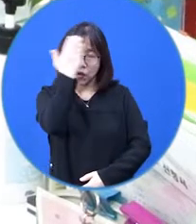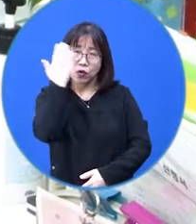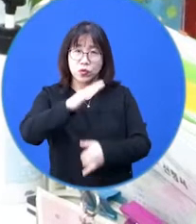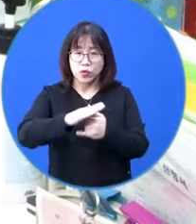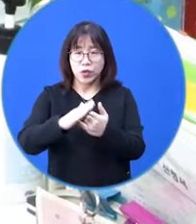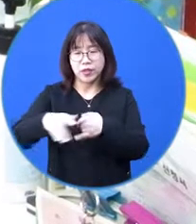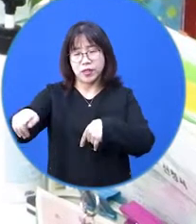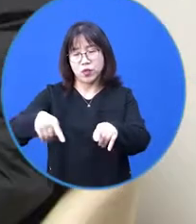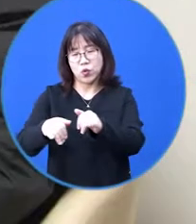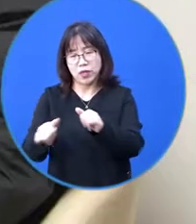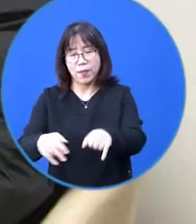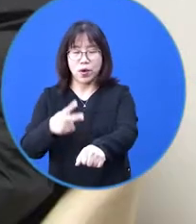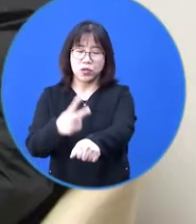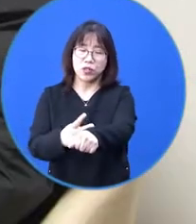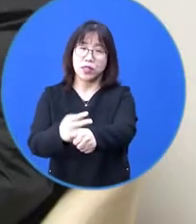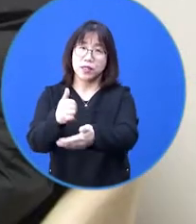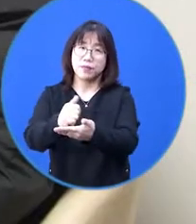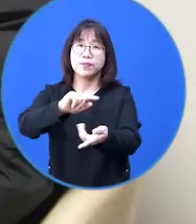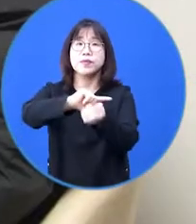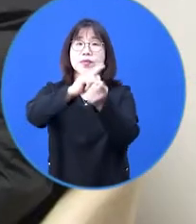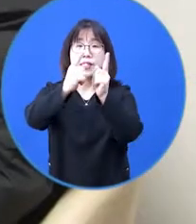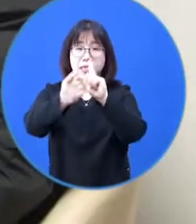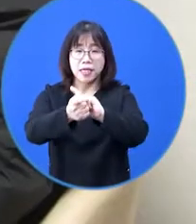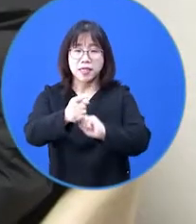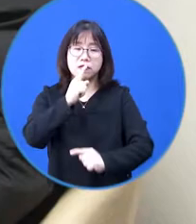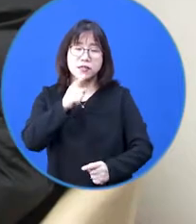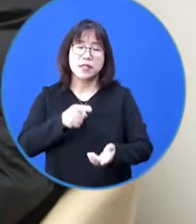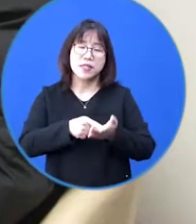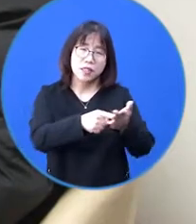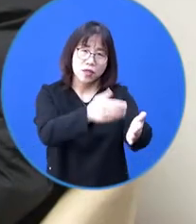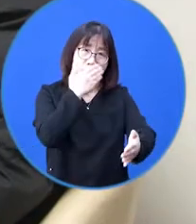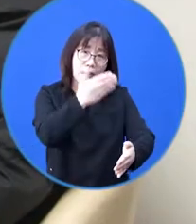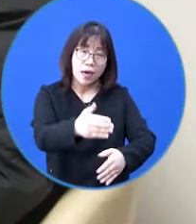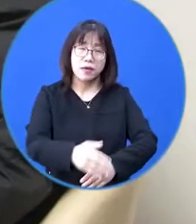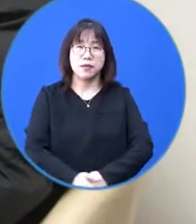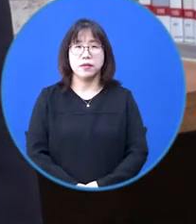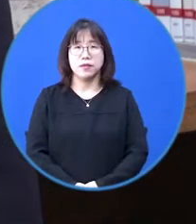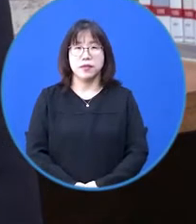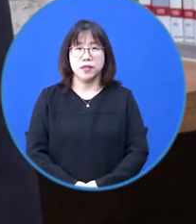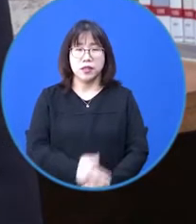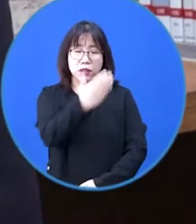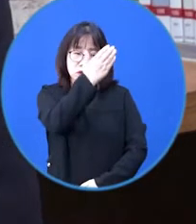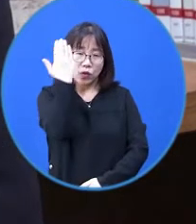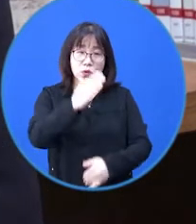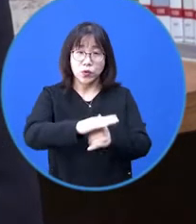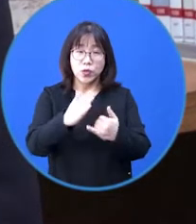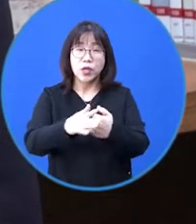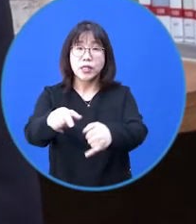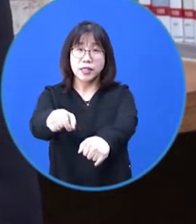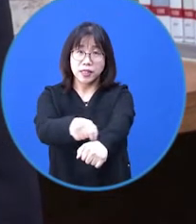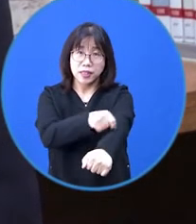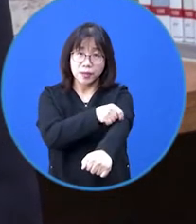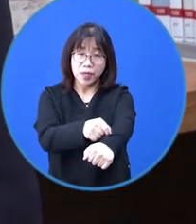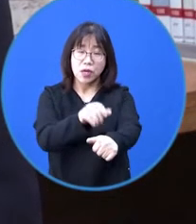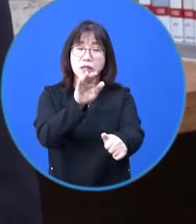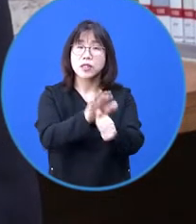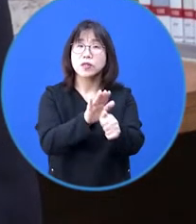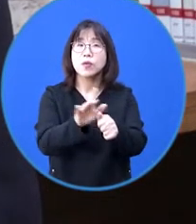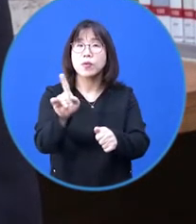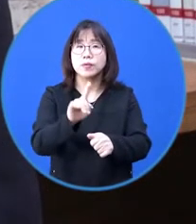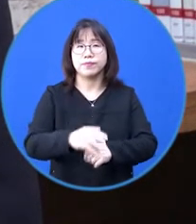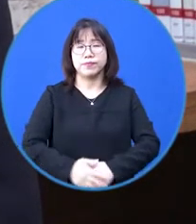지도사, 사회복지사, 교원 등도 신청할 수 있습니다. 청소년 특별지원 사업은 위기